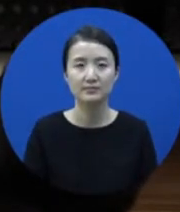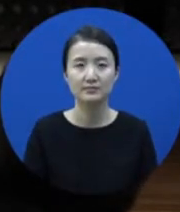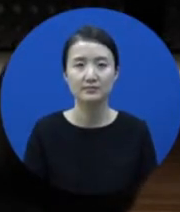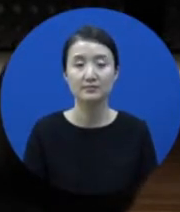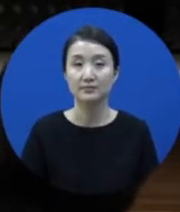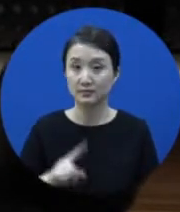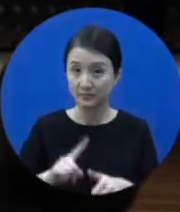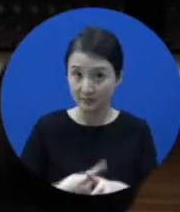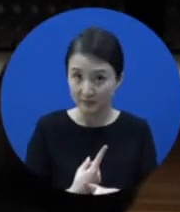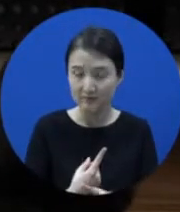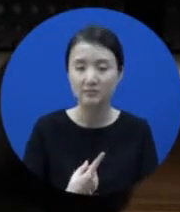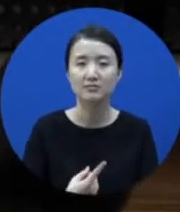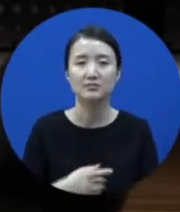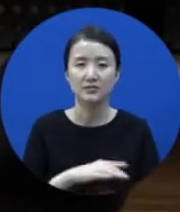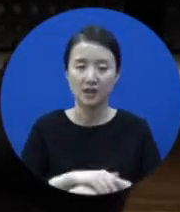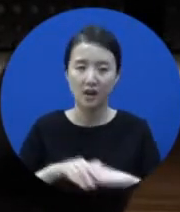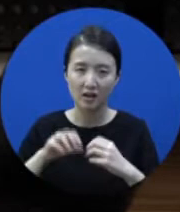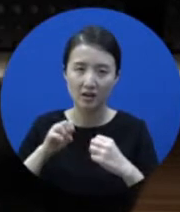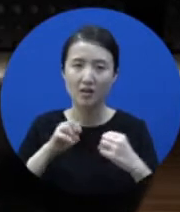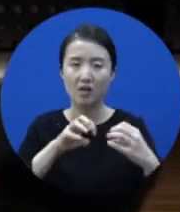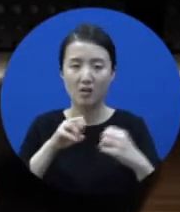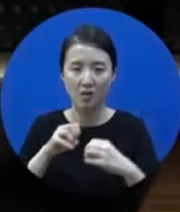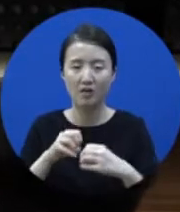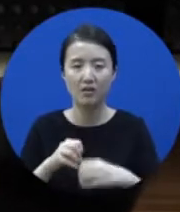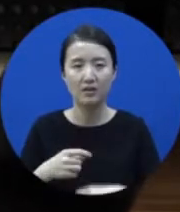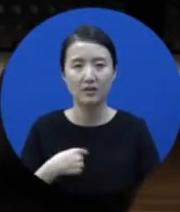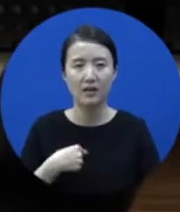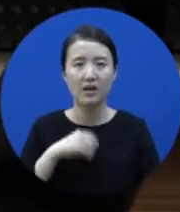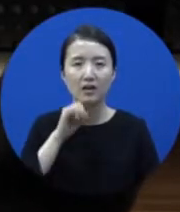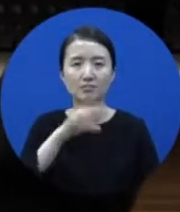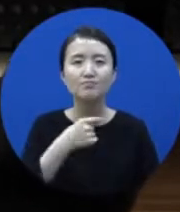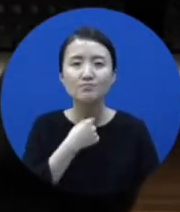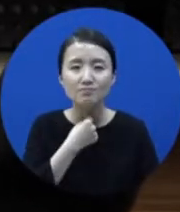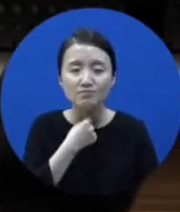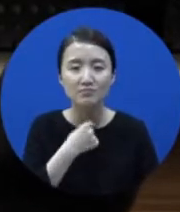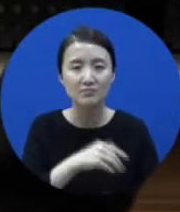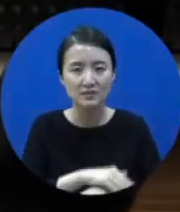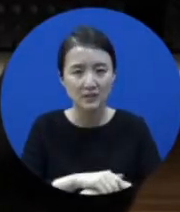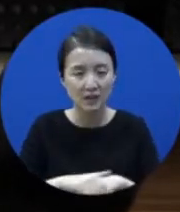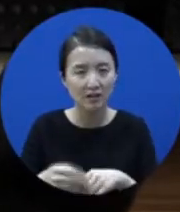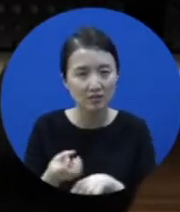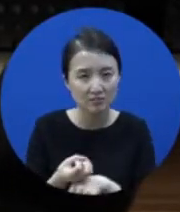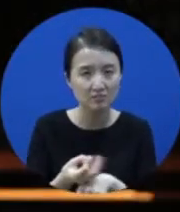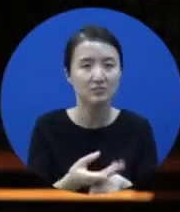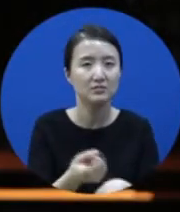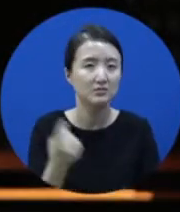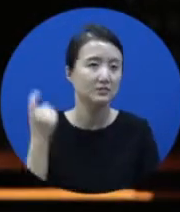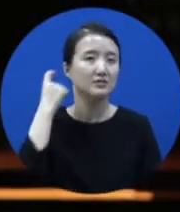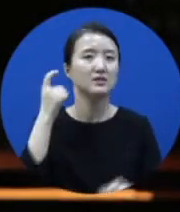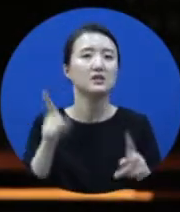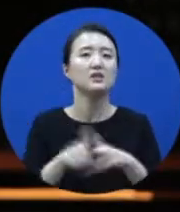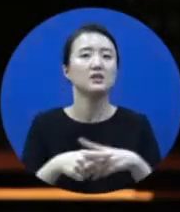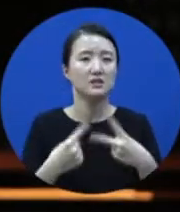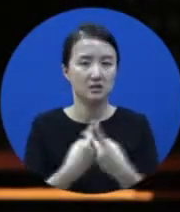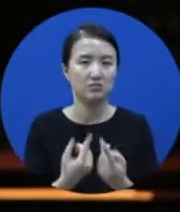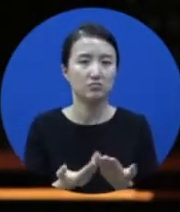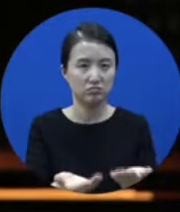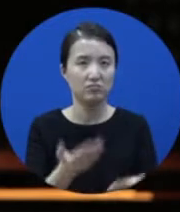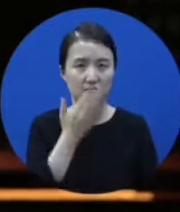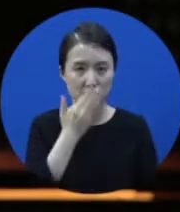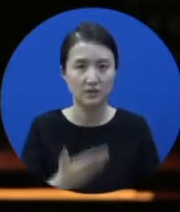여러분들이 자신의 목소리를 어떤가 한번 좀 판단을 하실 때요. 여러분 영화나